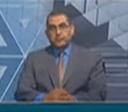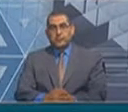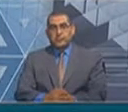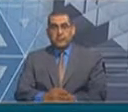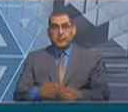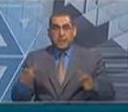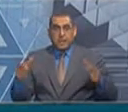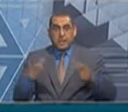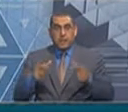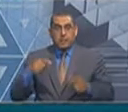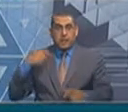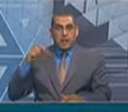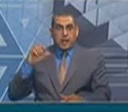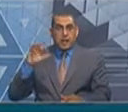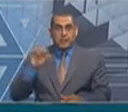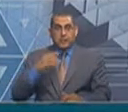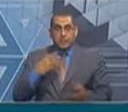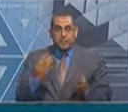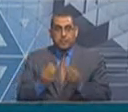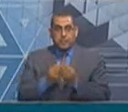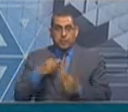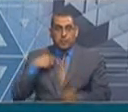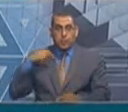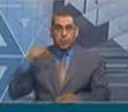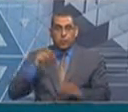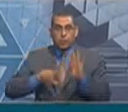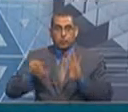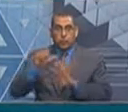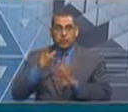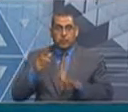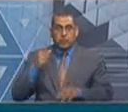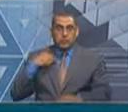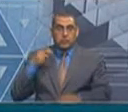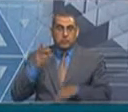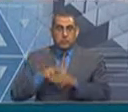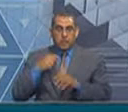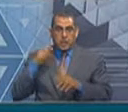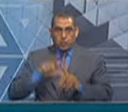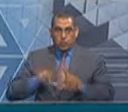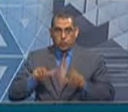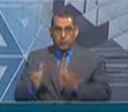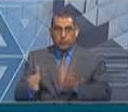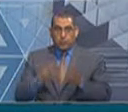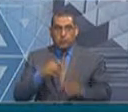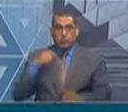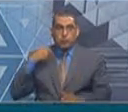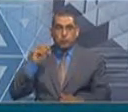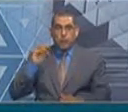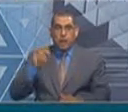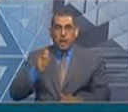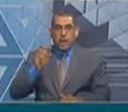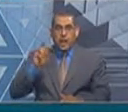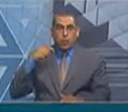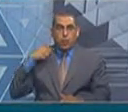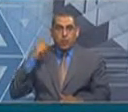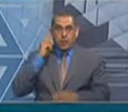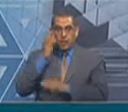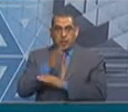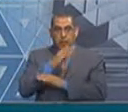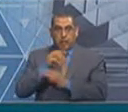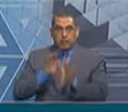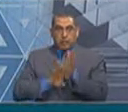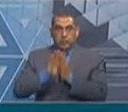اجتمع السيد الرئيس عبد الفتاح السيسي مع الدكتور مصطفى مدبولي رئيس مجلس الوزراء، والدكتورة هالة السعيد وزيرة التخطيط